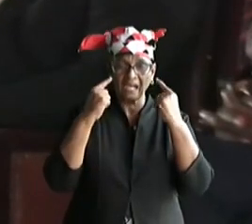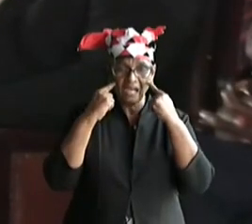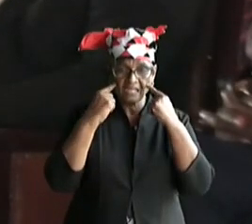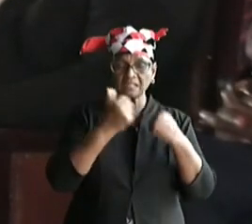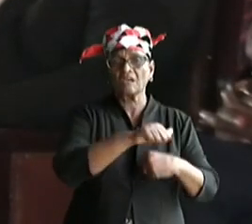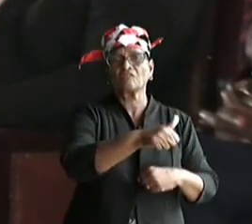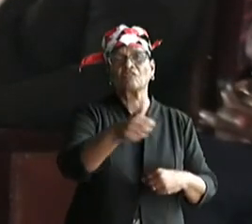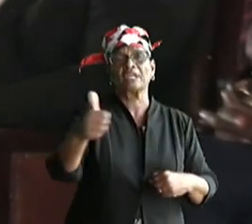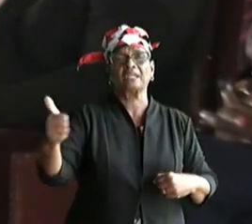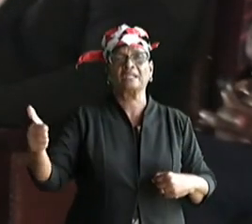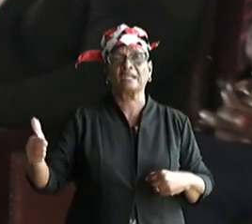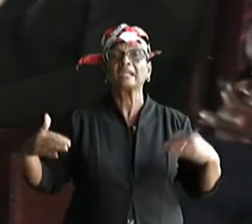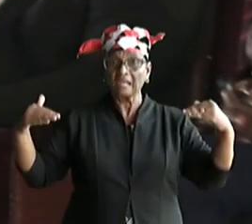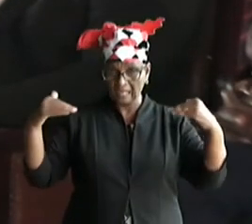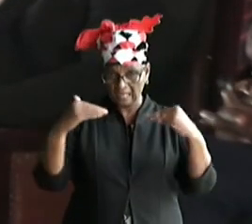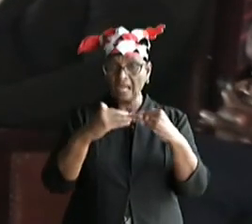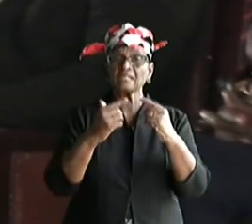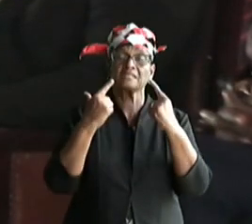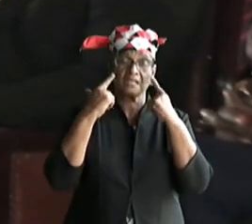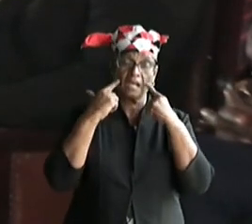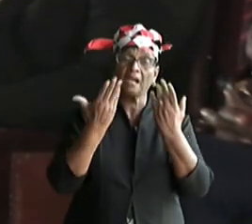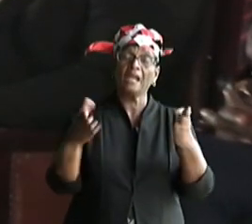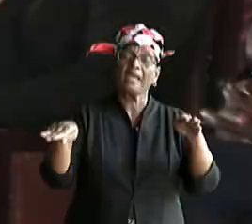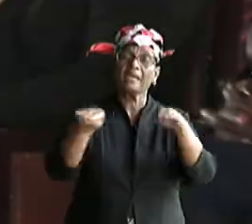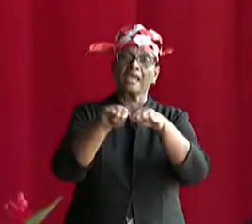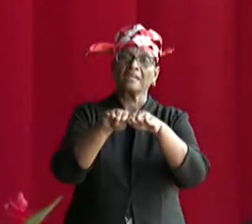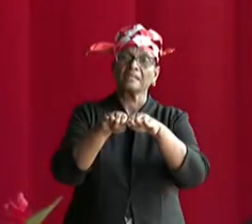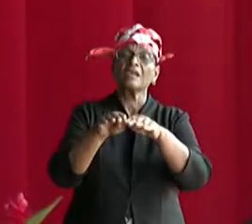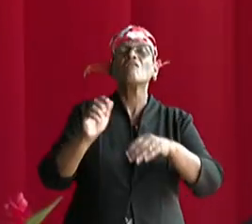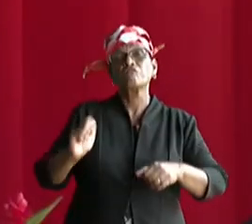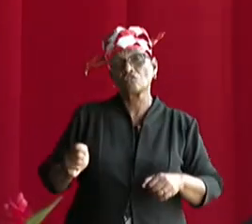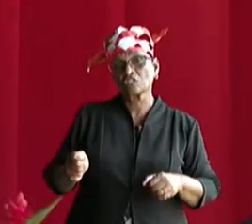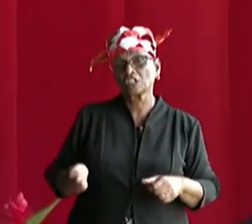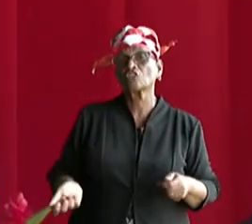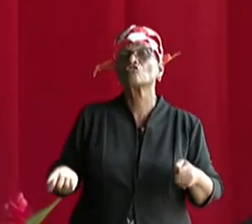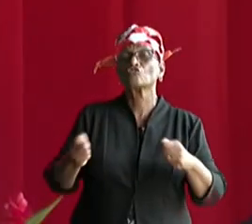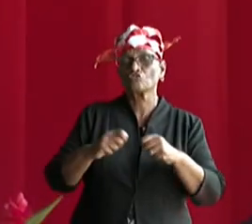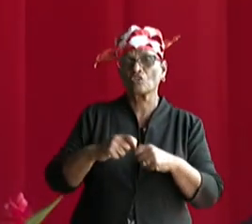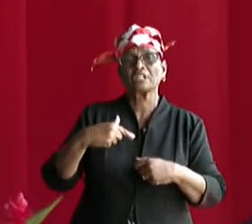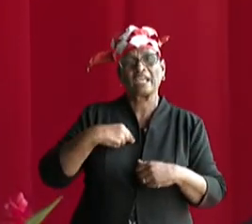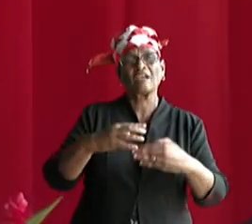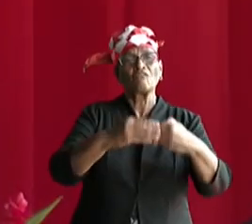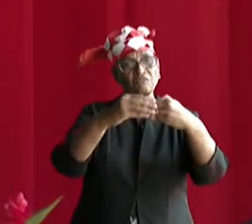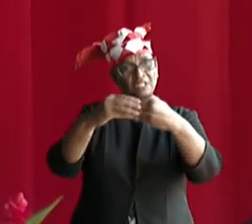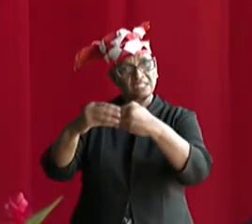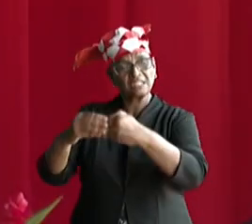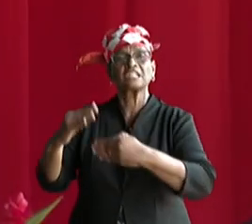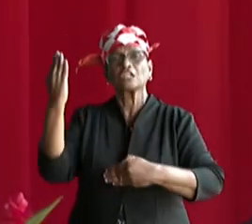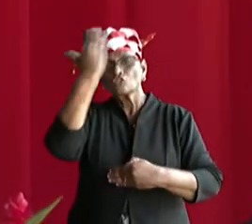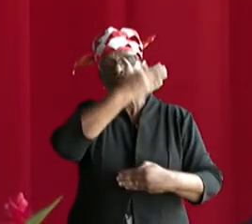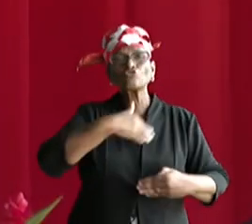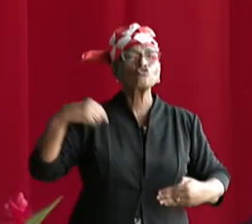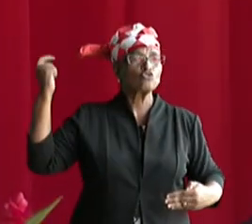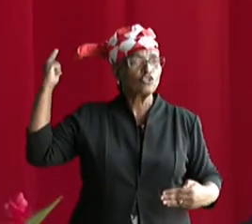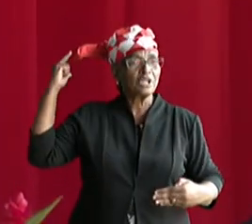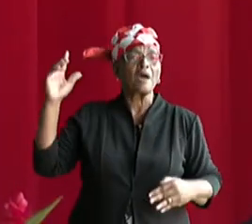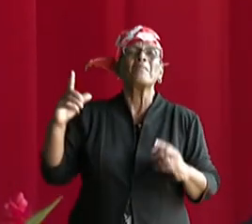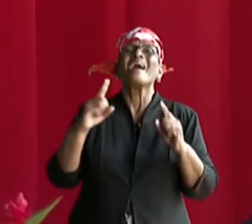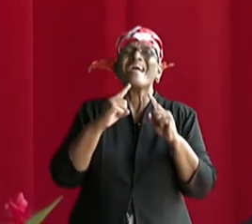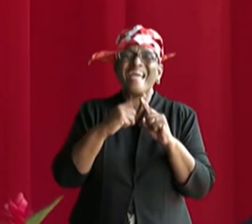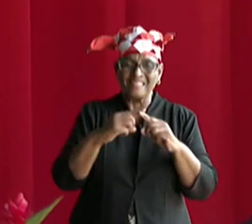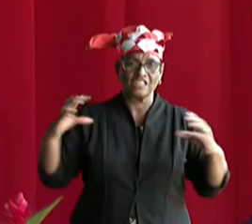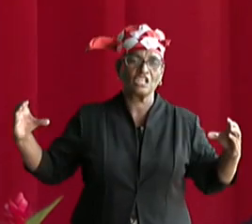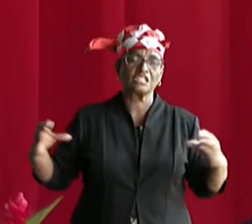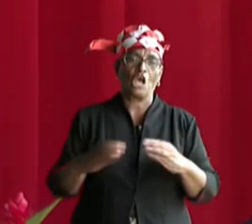zo u wil, kansgelijkheid. Meneer de voorzitter, tot slot feliciteren wij nogmaals Suriname en de